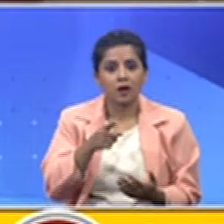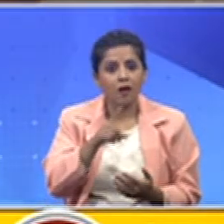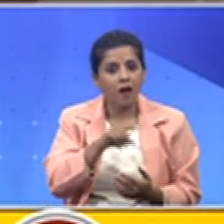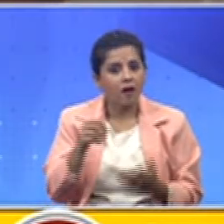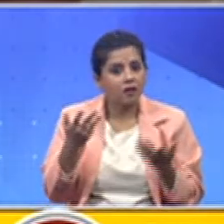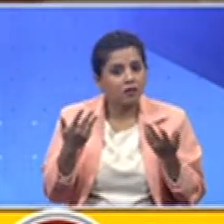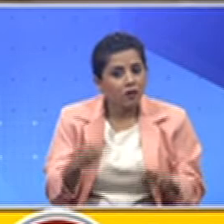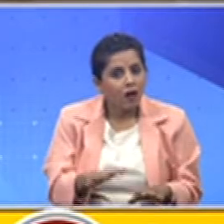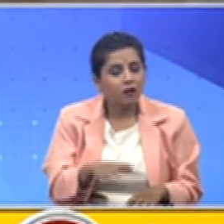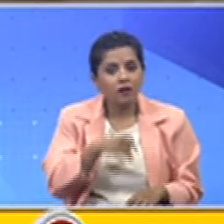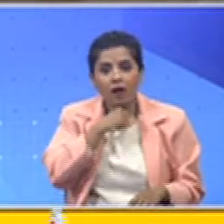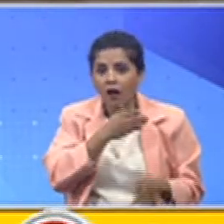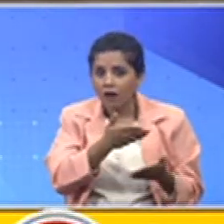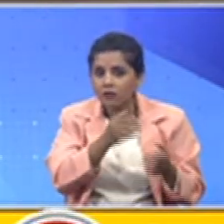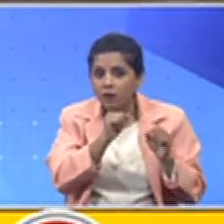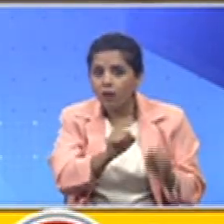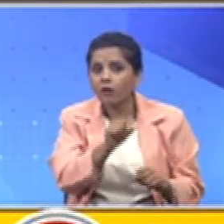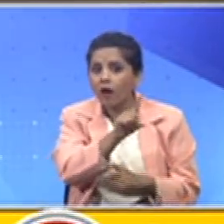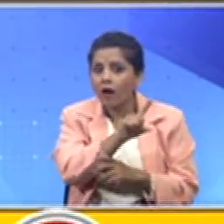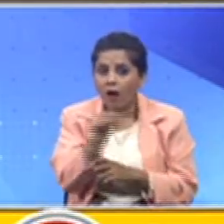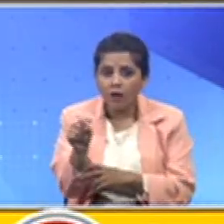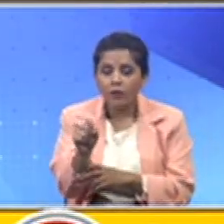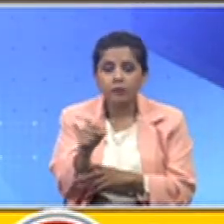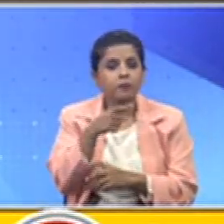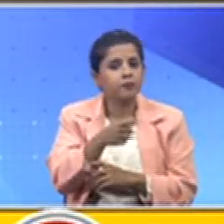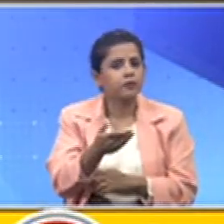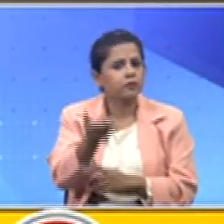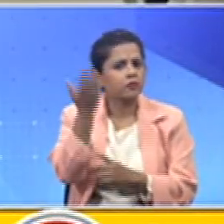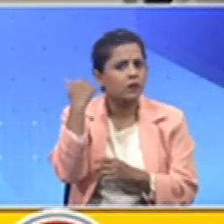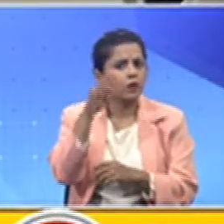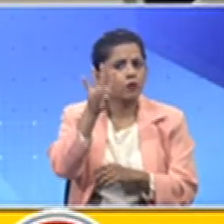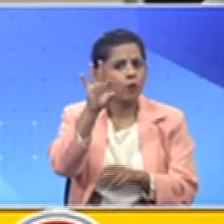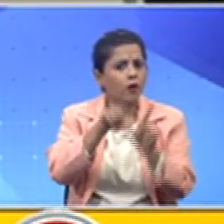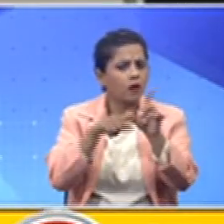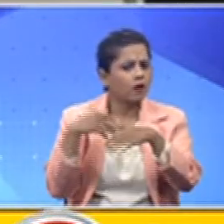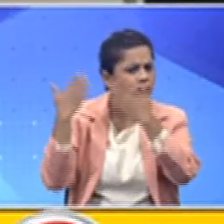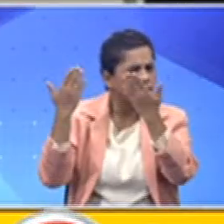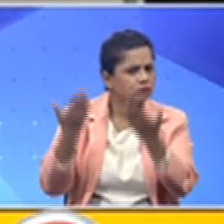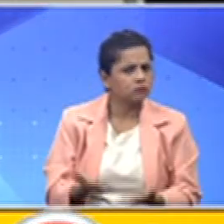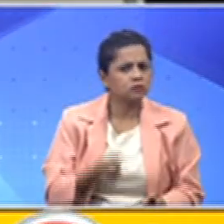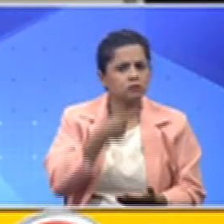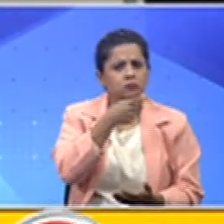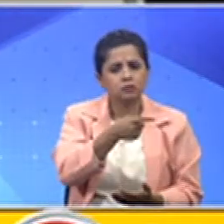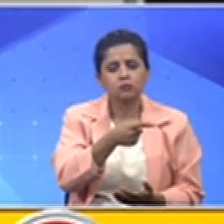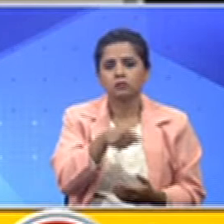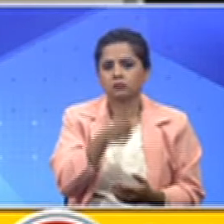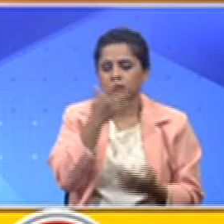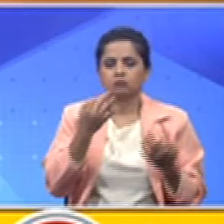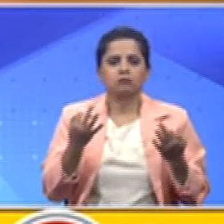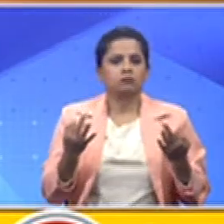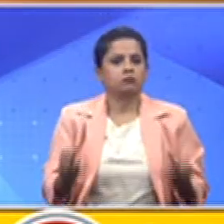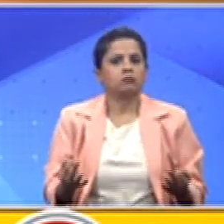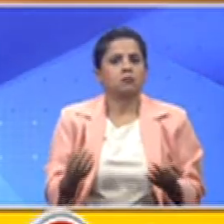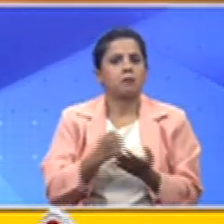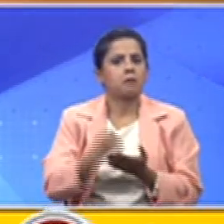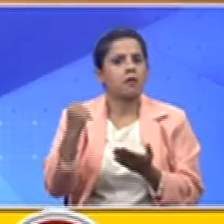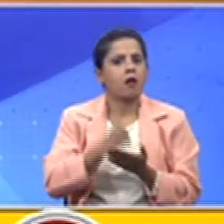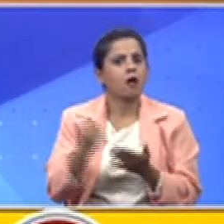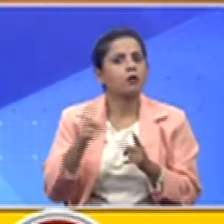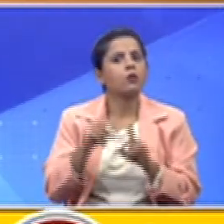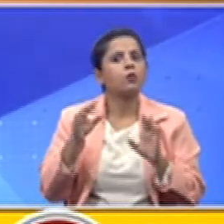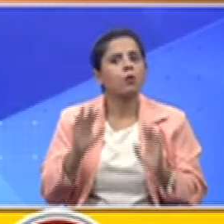पार कर चुकी है। वो पिछले 40 साल से योग प्रैक्टिस कर रही